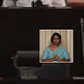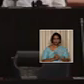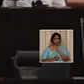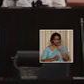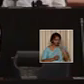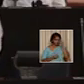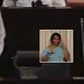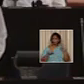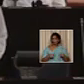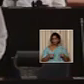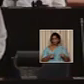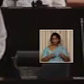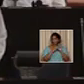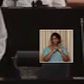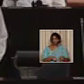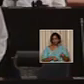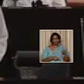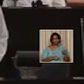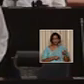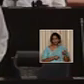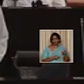කතානායකතුමනි දැනට නම් එහෙම මේ